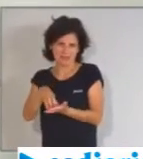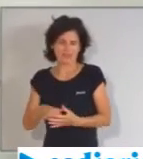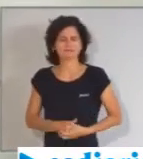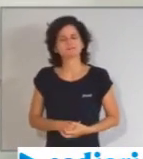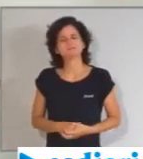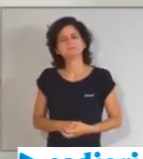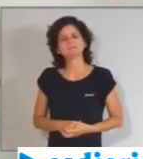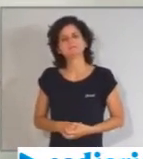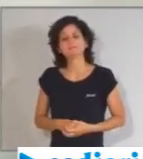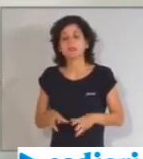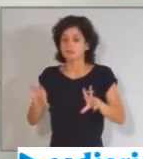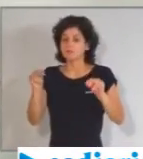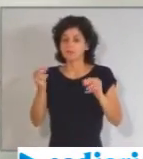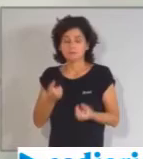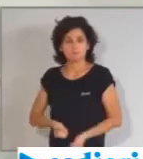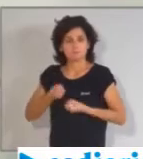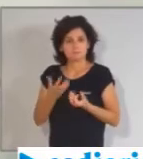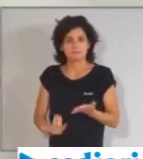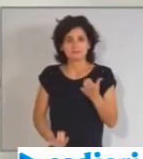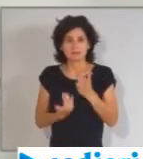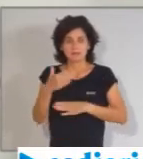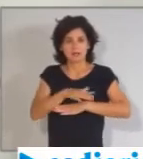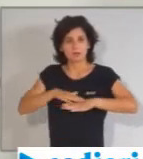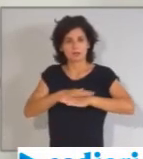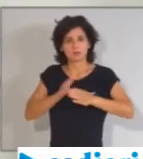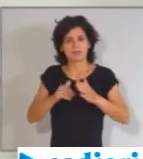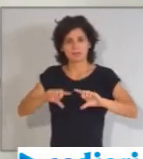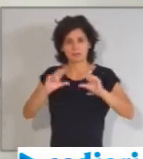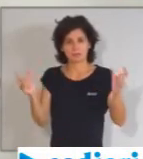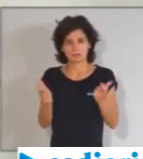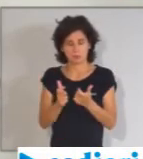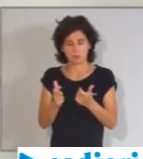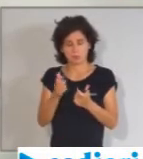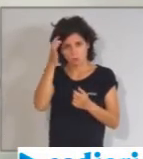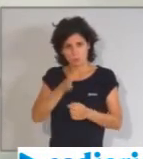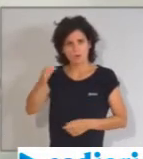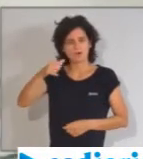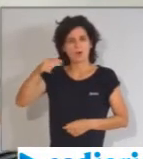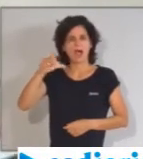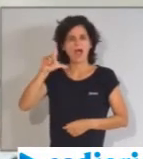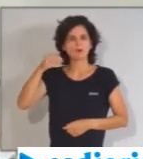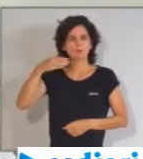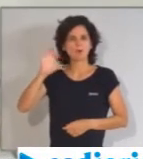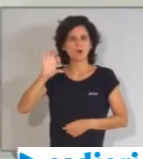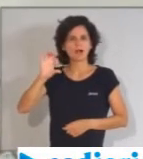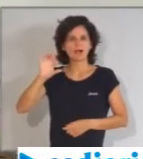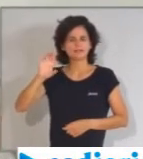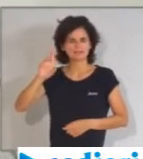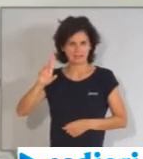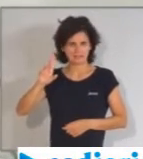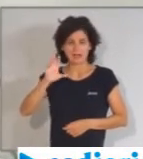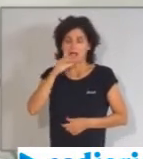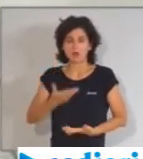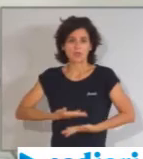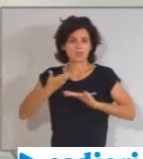sobre el Consell celebrat avui a Albocàsser. A partir d'aquest moment estic